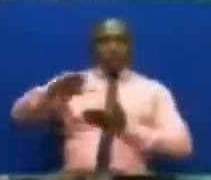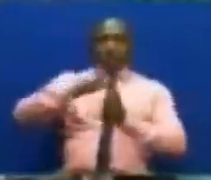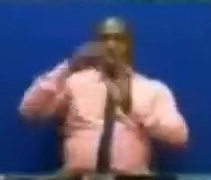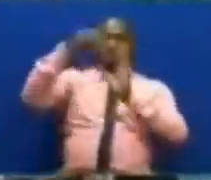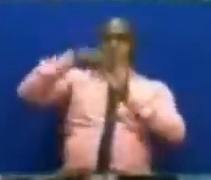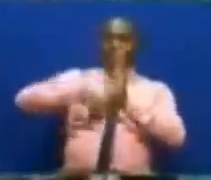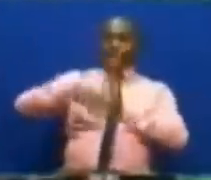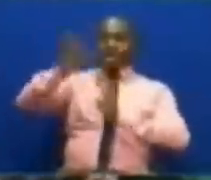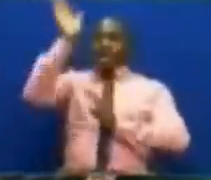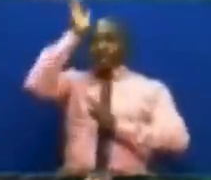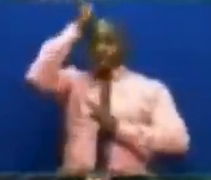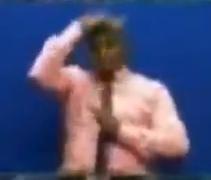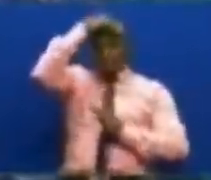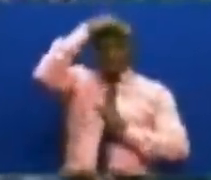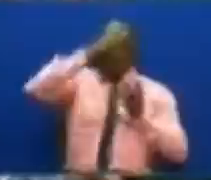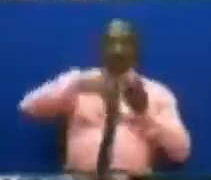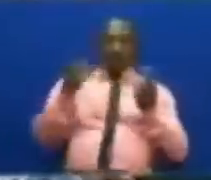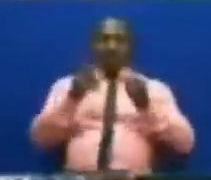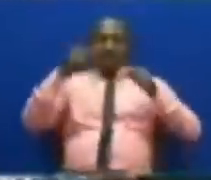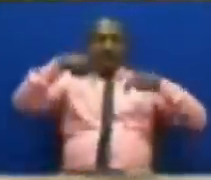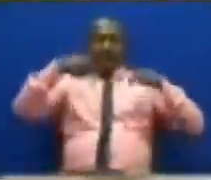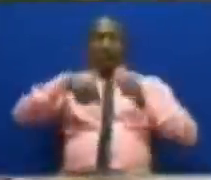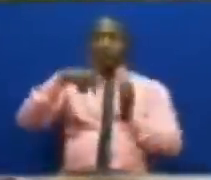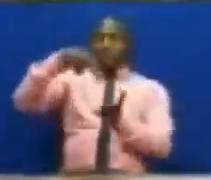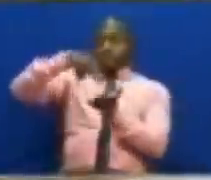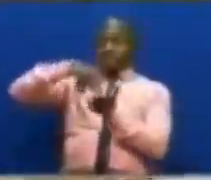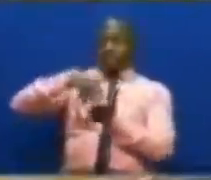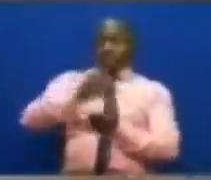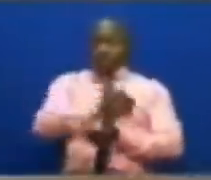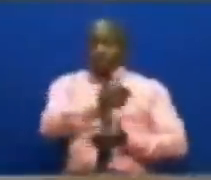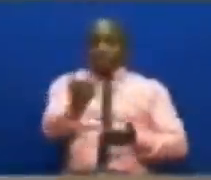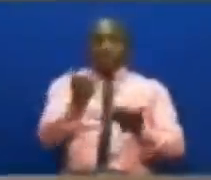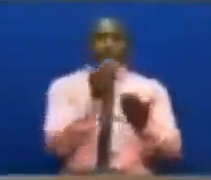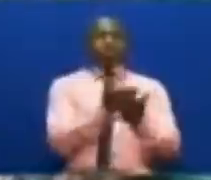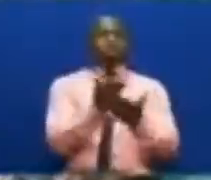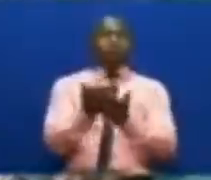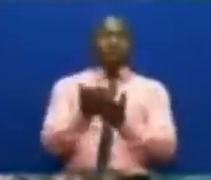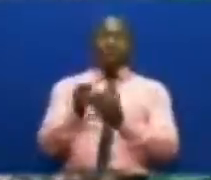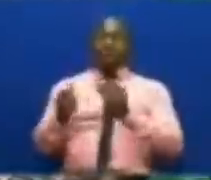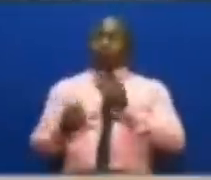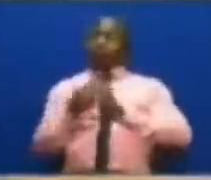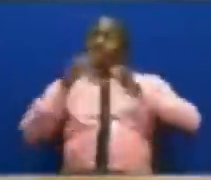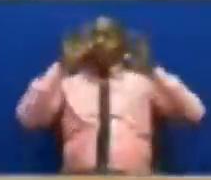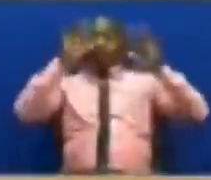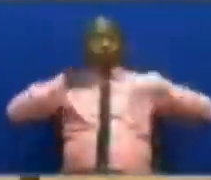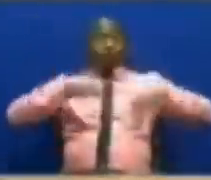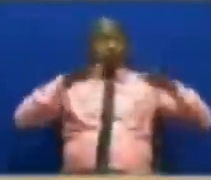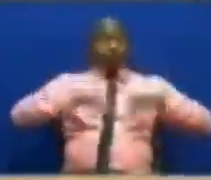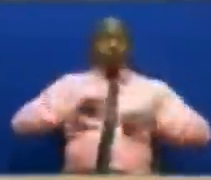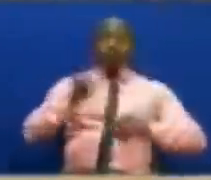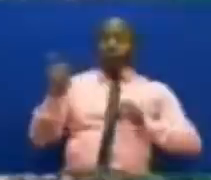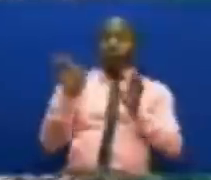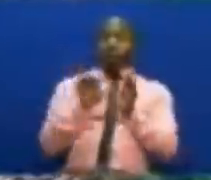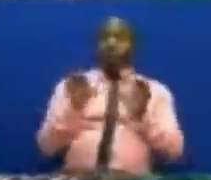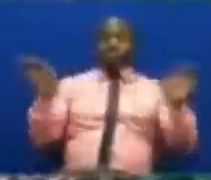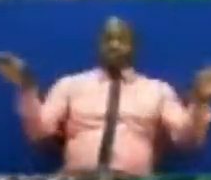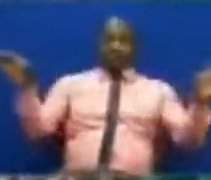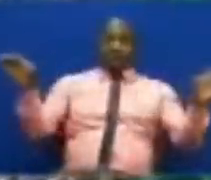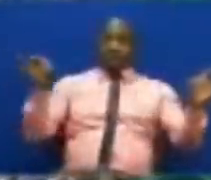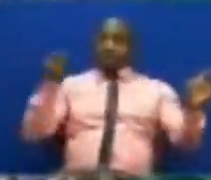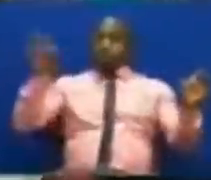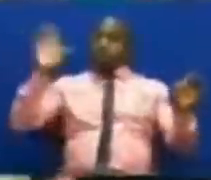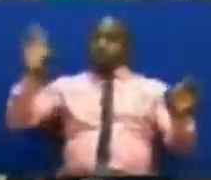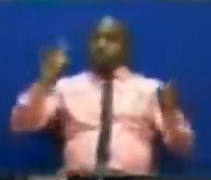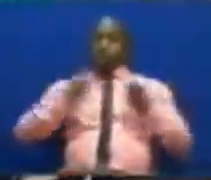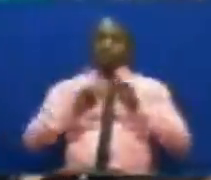Lakini hata hapa tuliposimama ninyi ni mashuhuda. Ikinyesha mvua hapa, wa kule wanabaki kule na wa huku wanabaki huku,